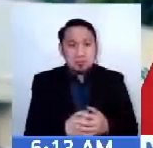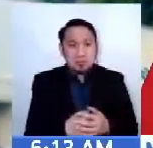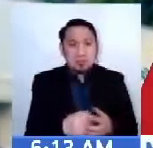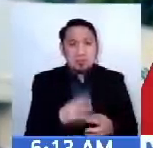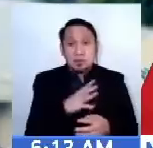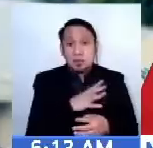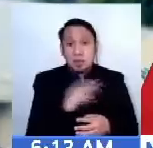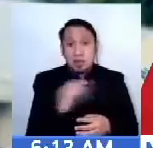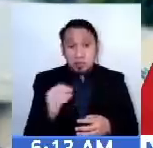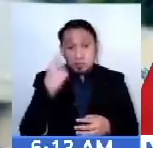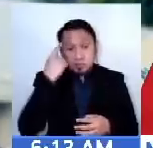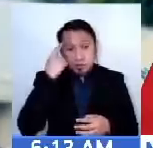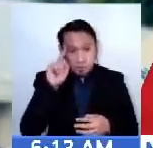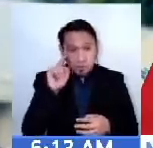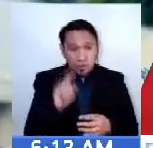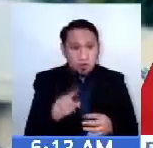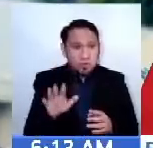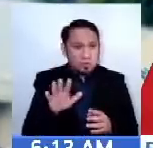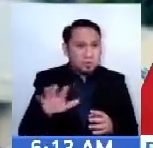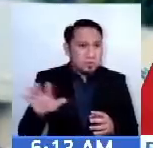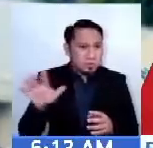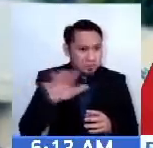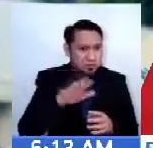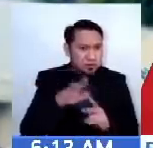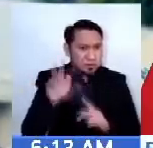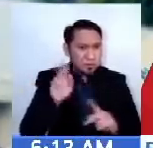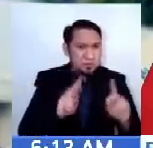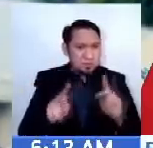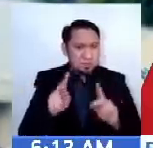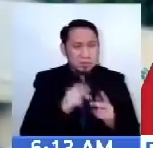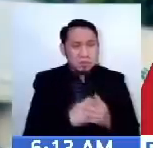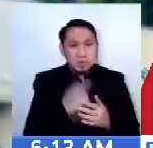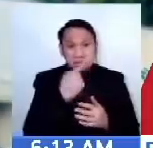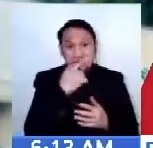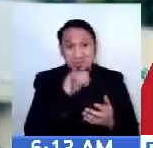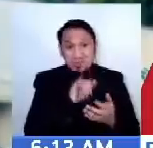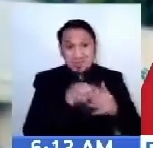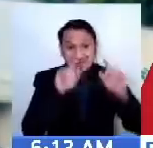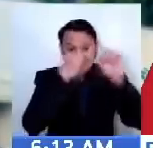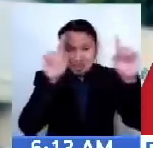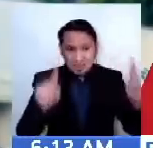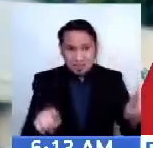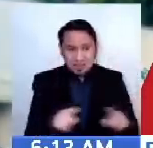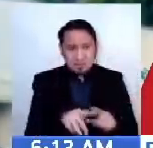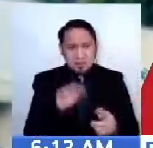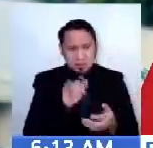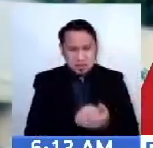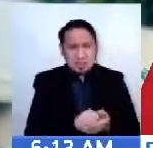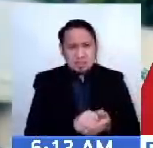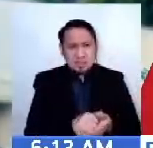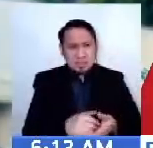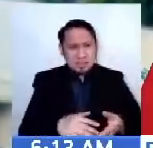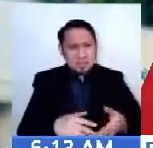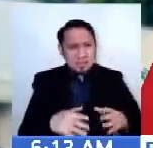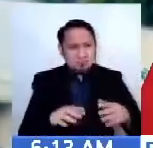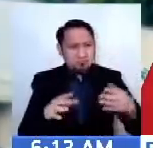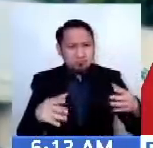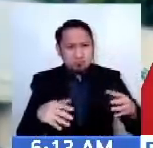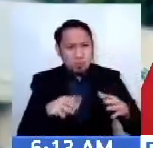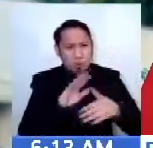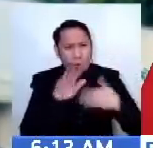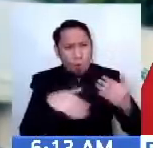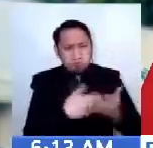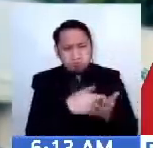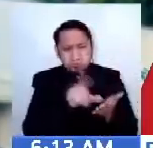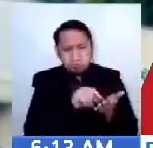naman ng kababayan natin, ito po kasi mga balota na ito ay isang buong batch. Opo. So halimbawa po yung may serial